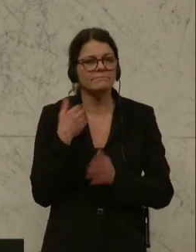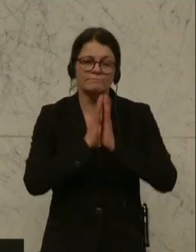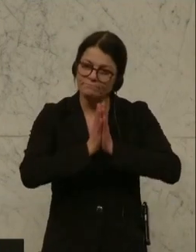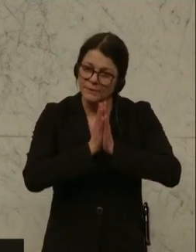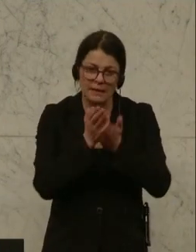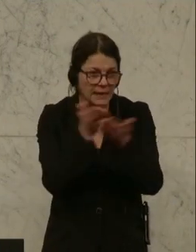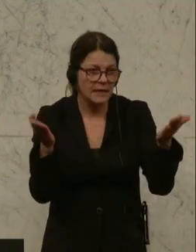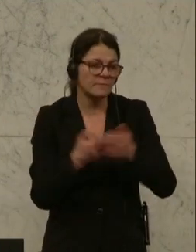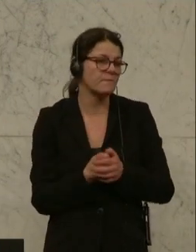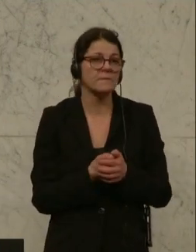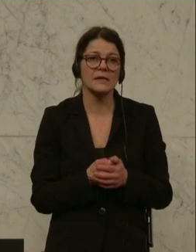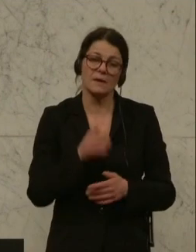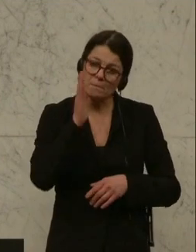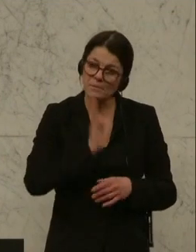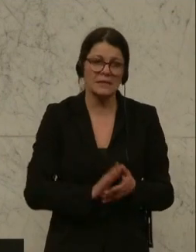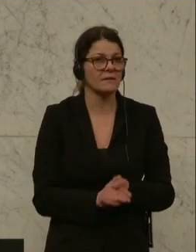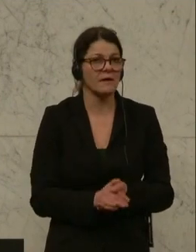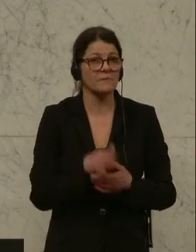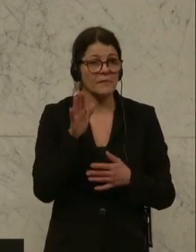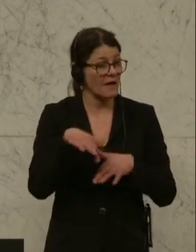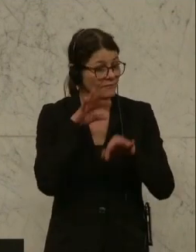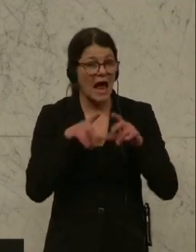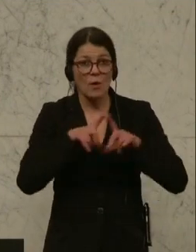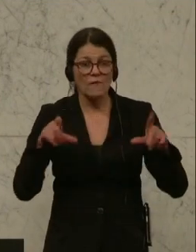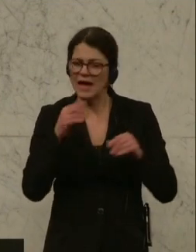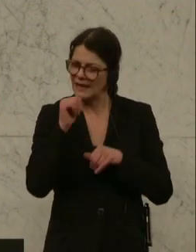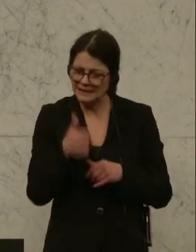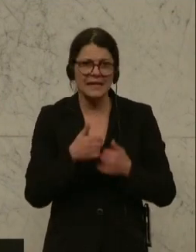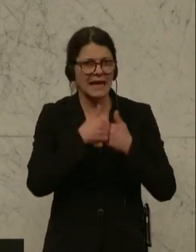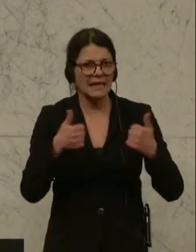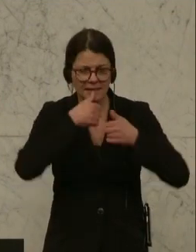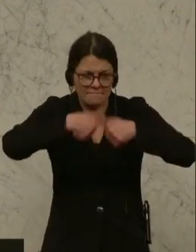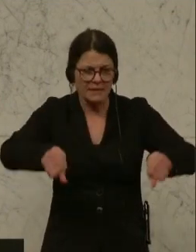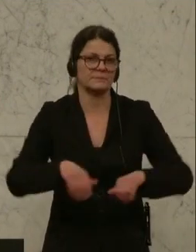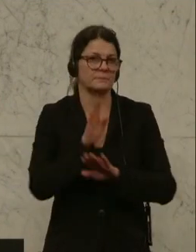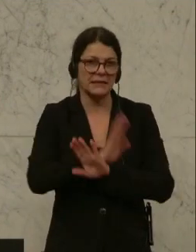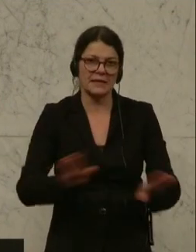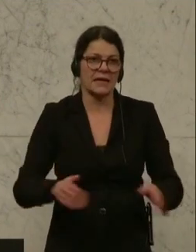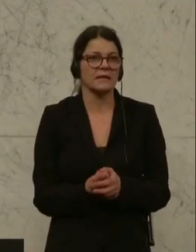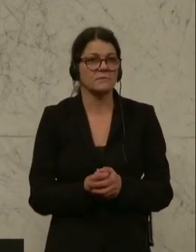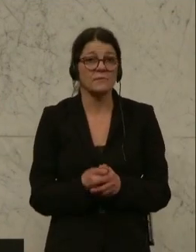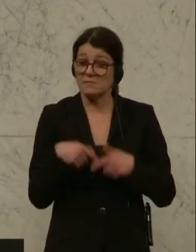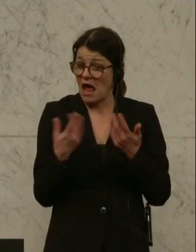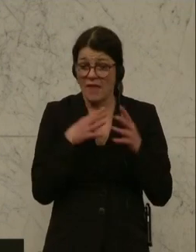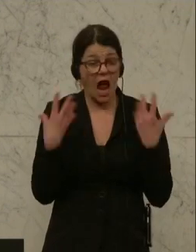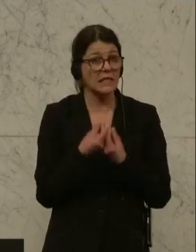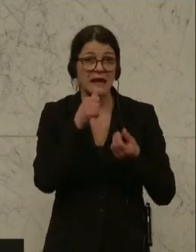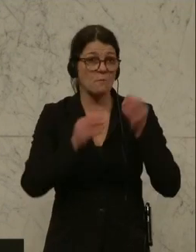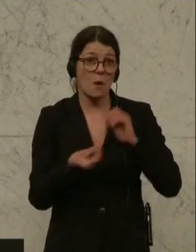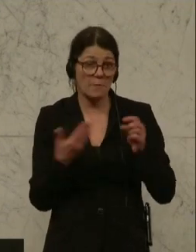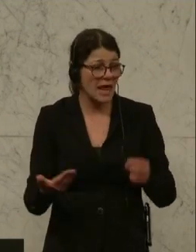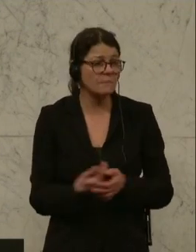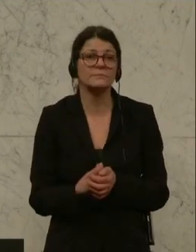appellieren tun sie ihr Wahlkuvert nicht extra verschließen dann ist alles kein Problem